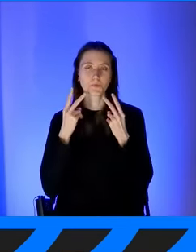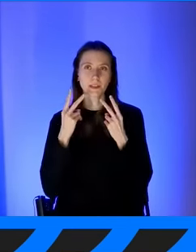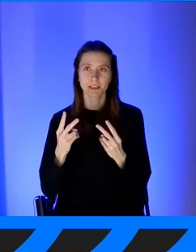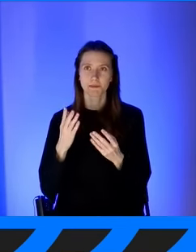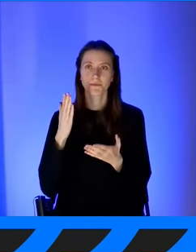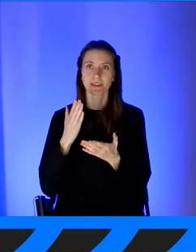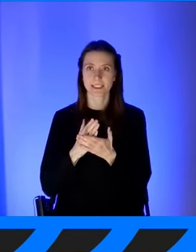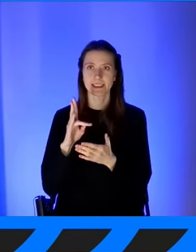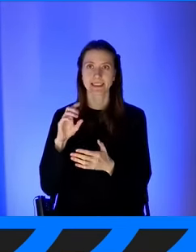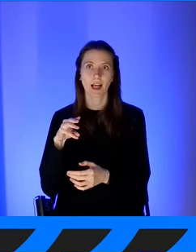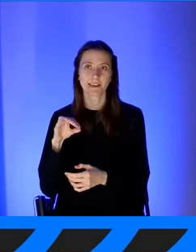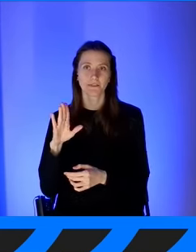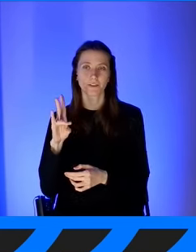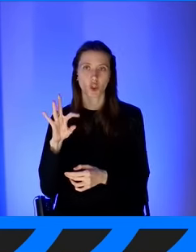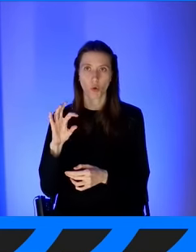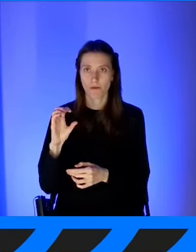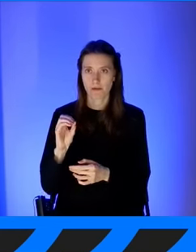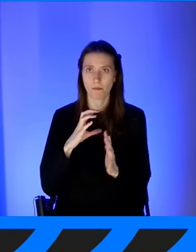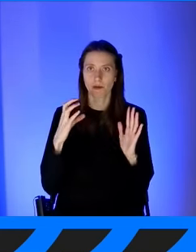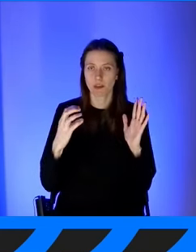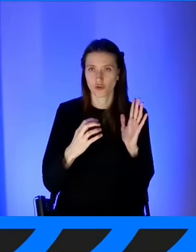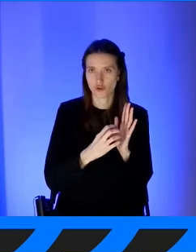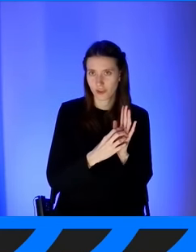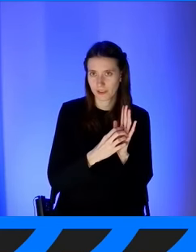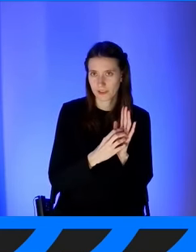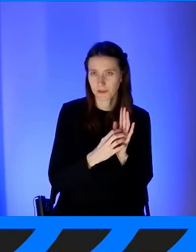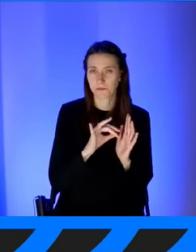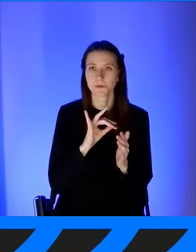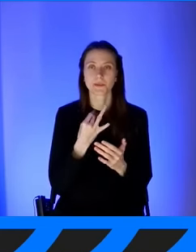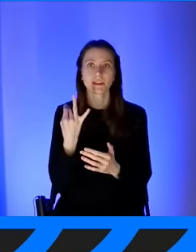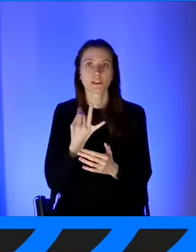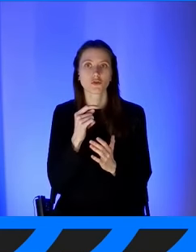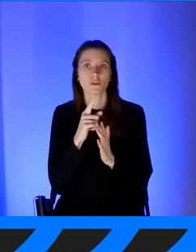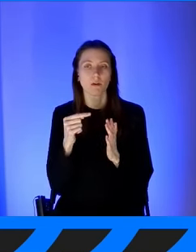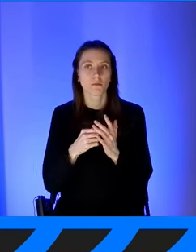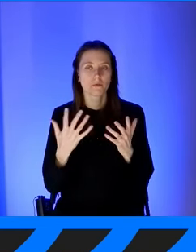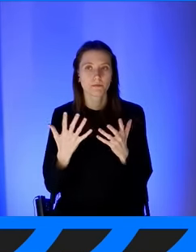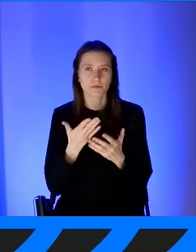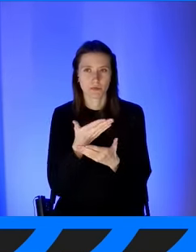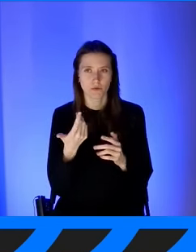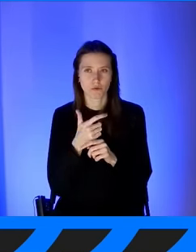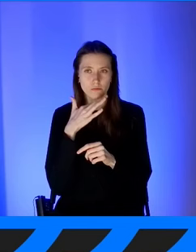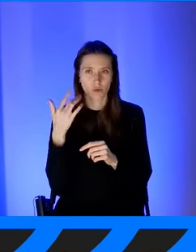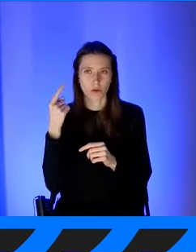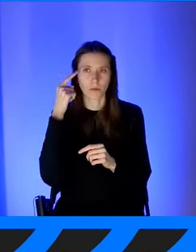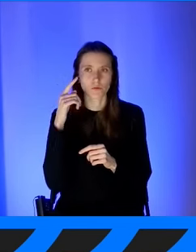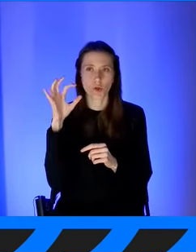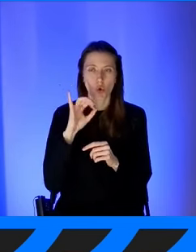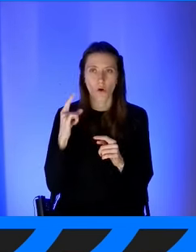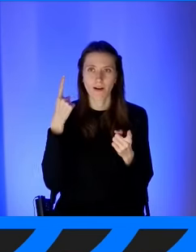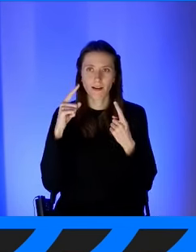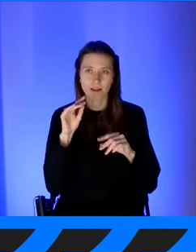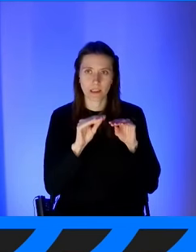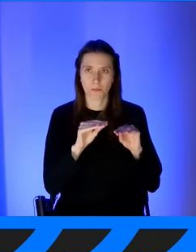вот есть нативное приложение, и интересует такой вот вопрос. Вот вы много подумали о разработчиках,